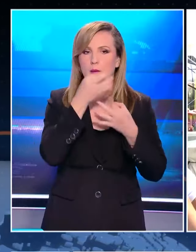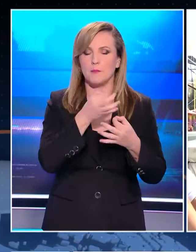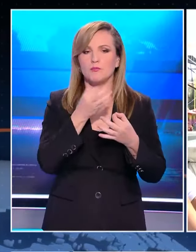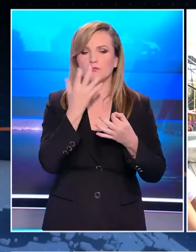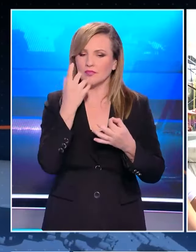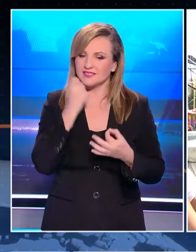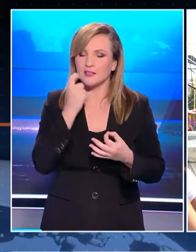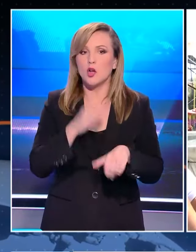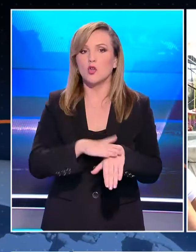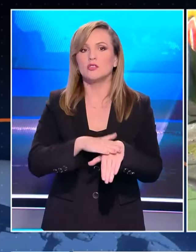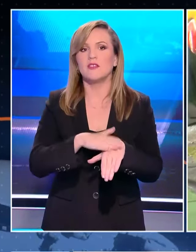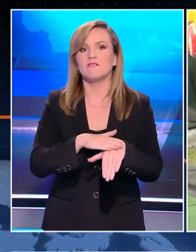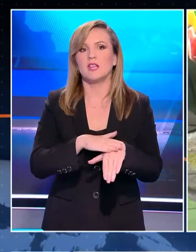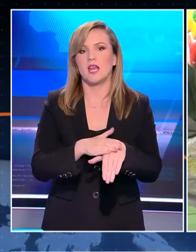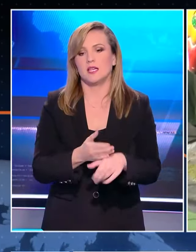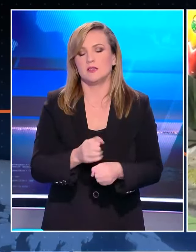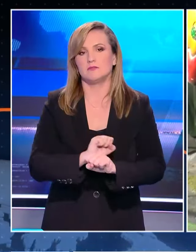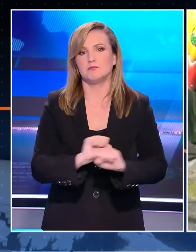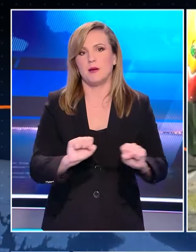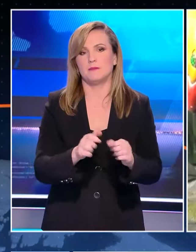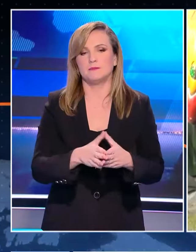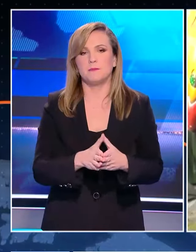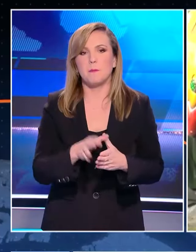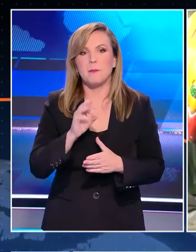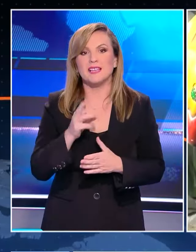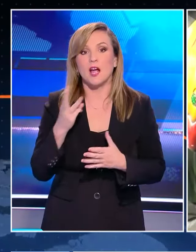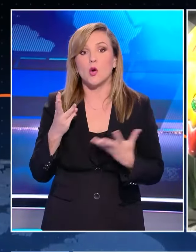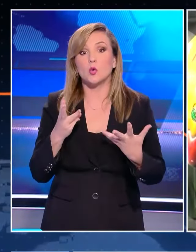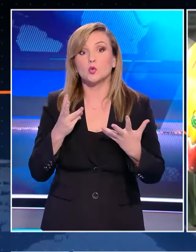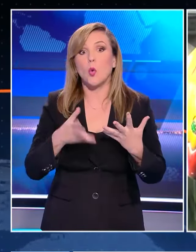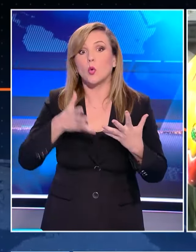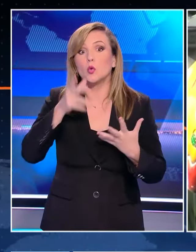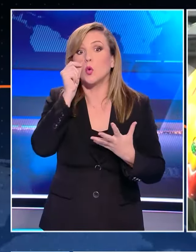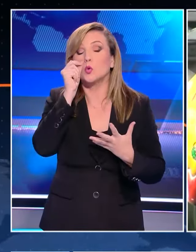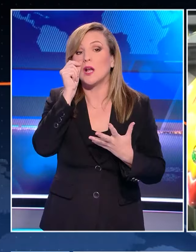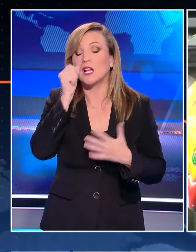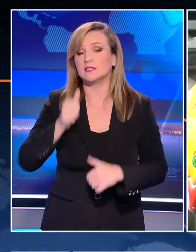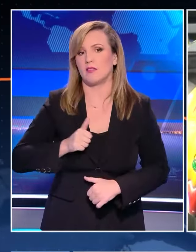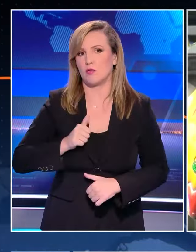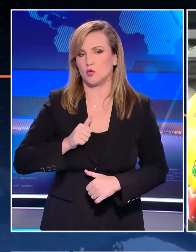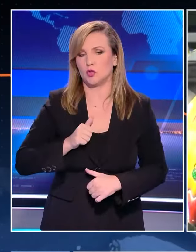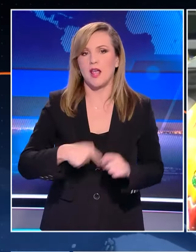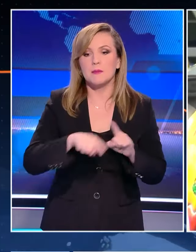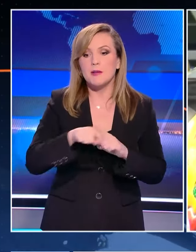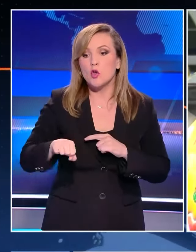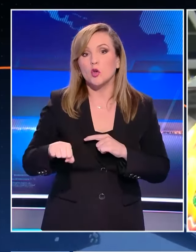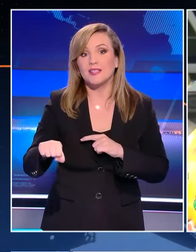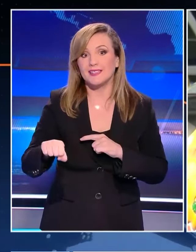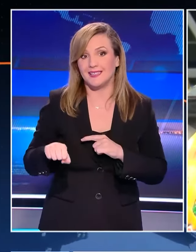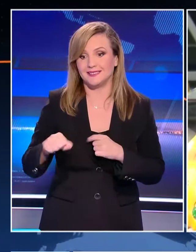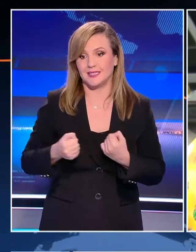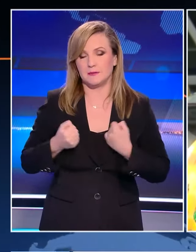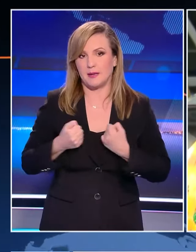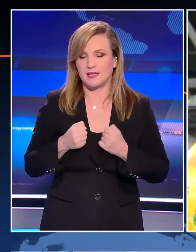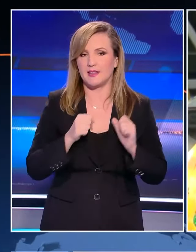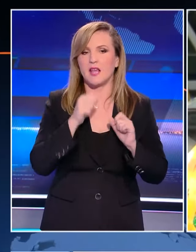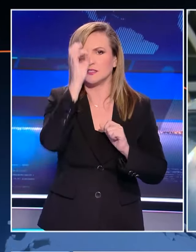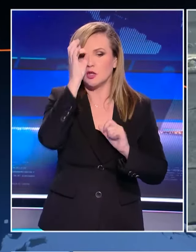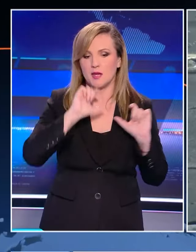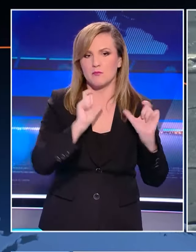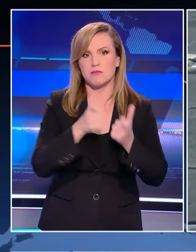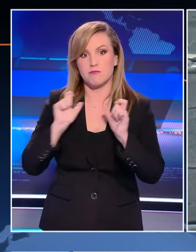εικόνα όσον αφορά τα αίτια. Ο 58χρονος ιδιοκτήτης του Λούνα Πάρκ αλλά και ο χειριστής του παιχνιδιού συνελήφθησαν και μετά την